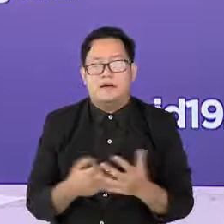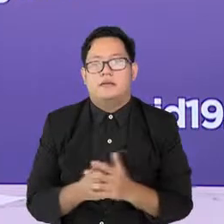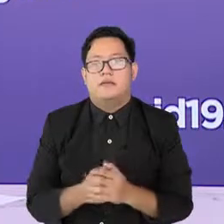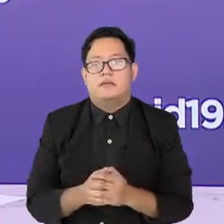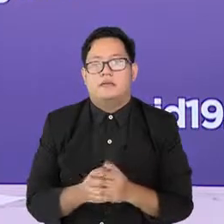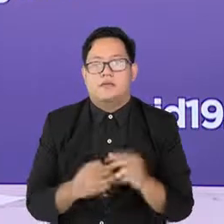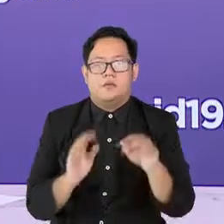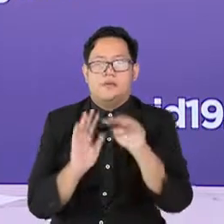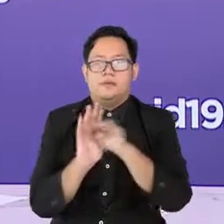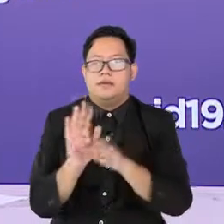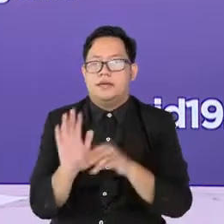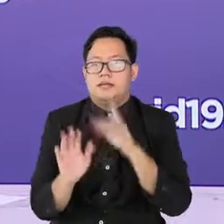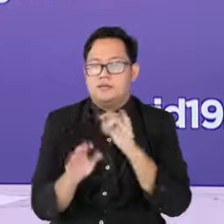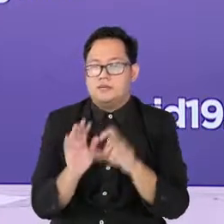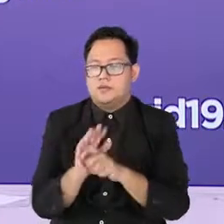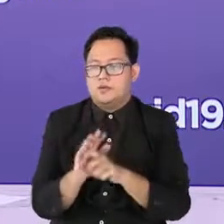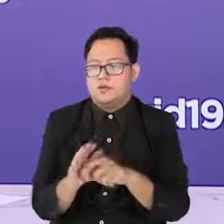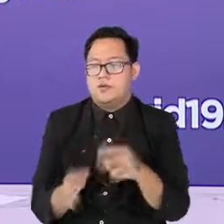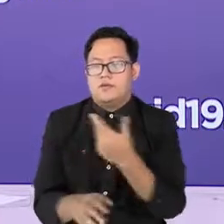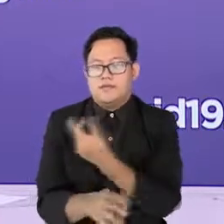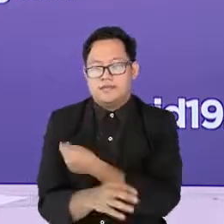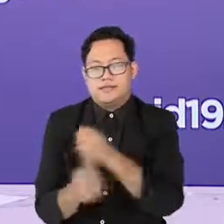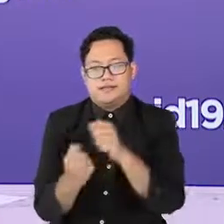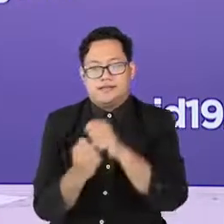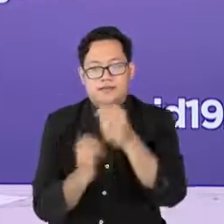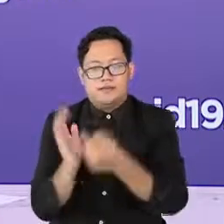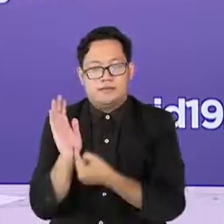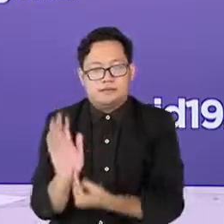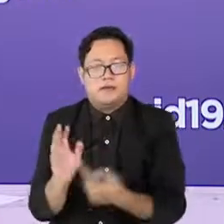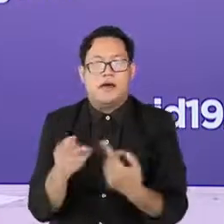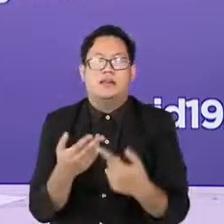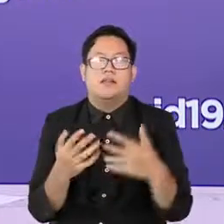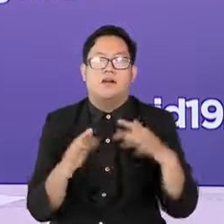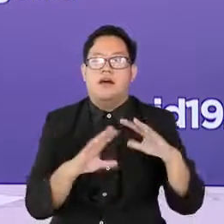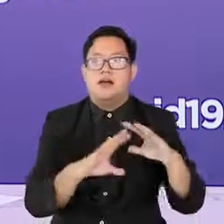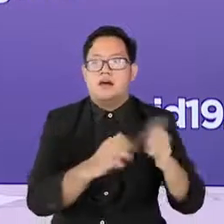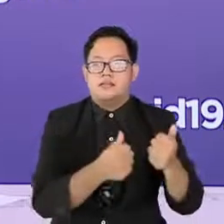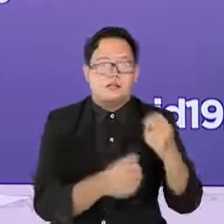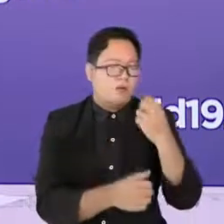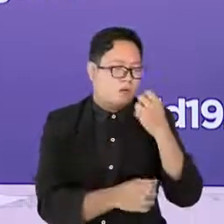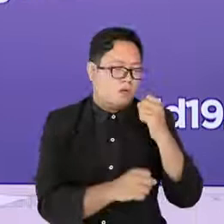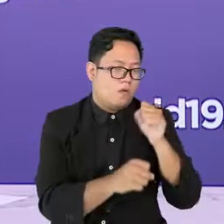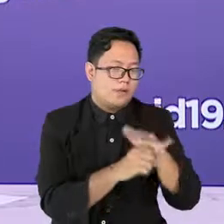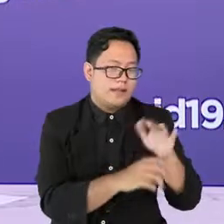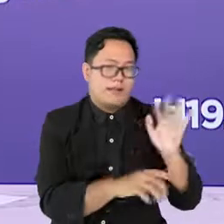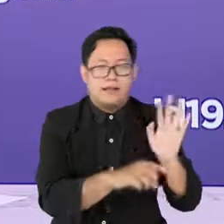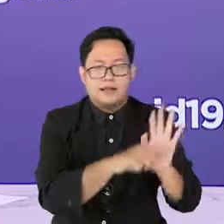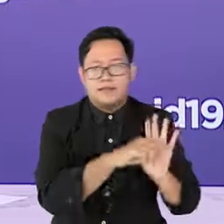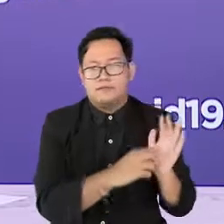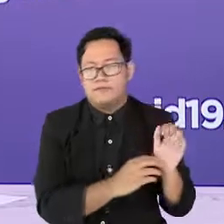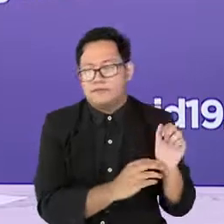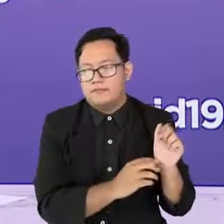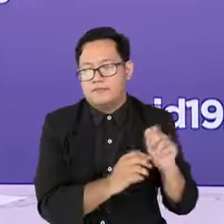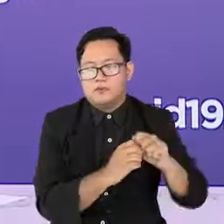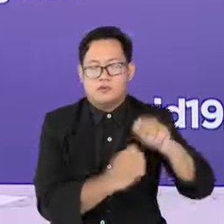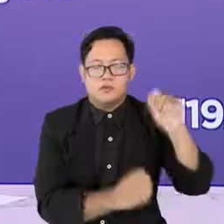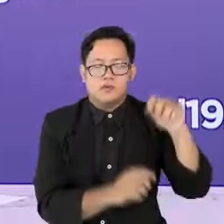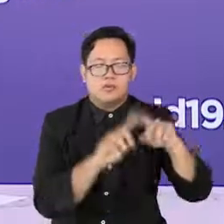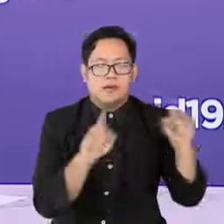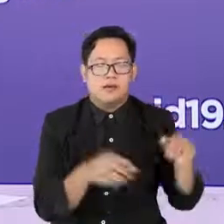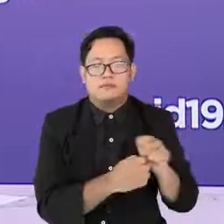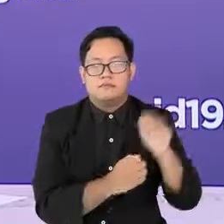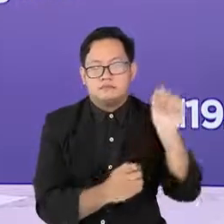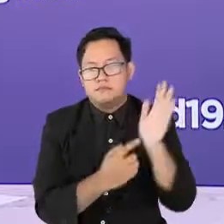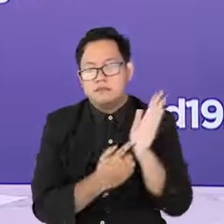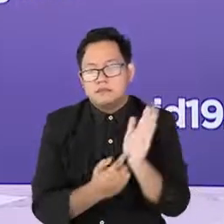seperti sertifikat vaksin hasil negatif coffee 19 maupun pengawasan kepatuhan protokol kesehatan ini dapat